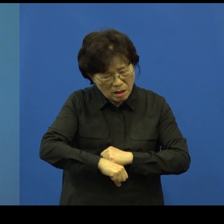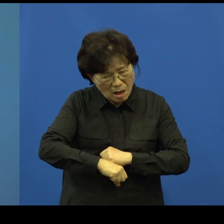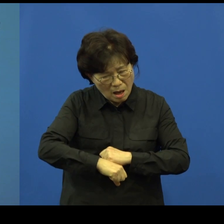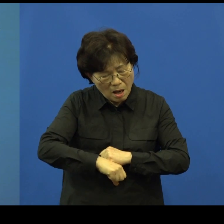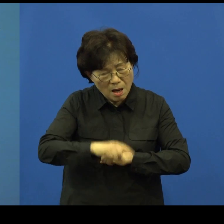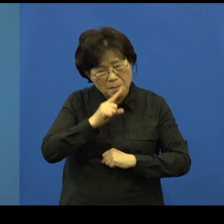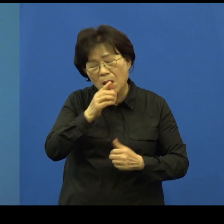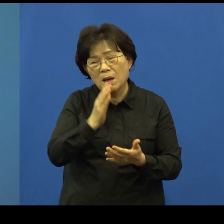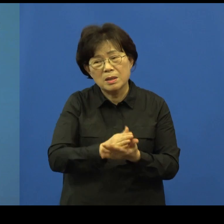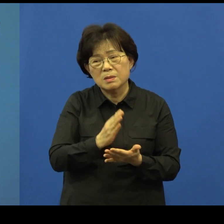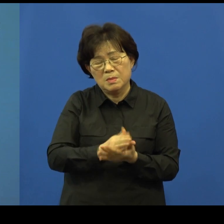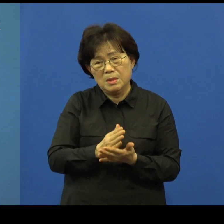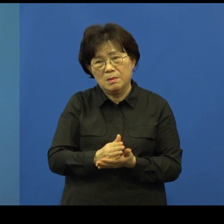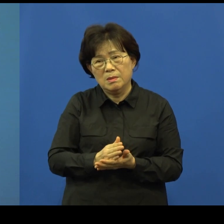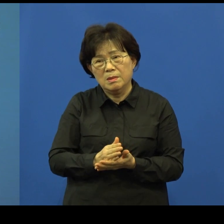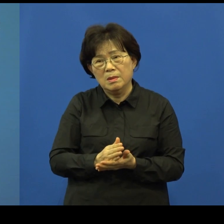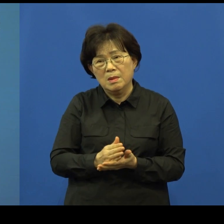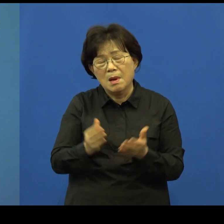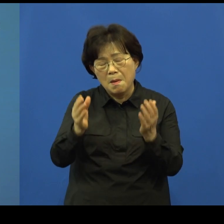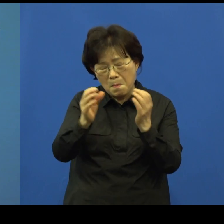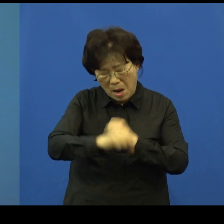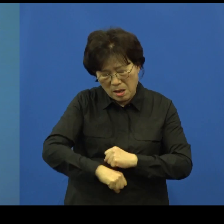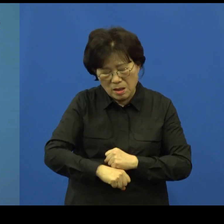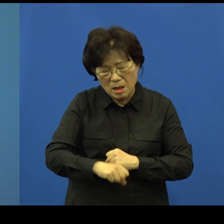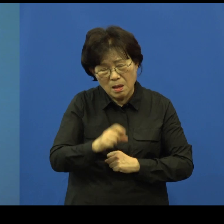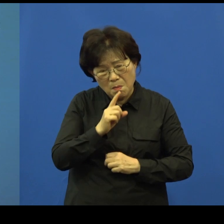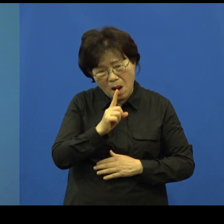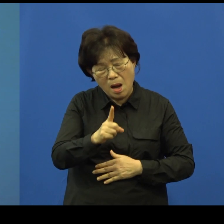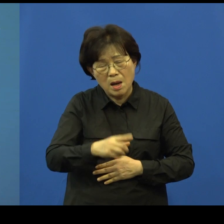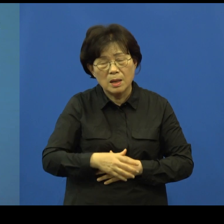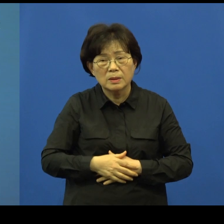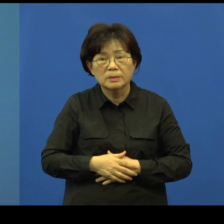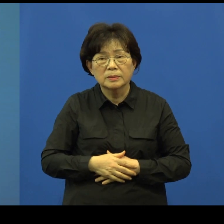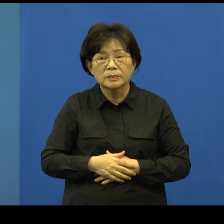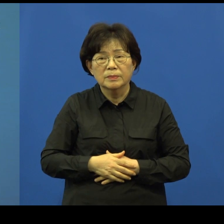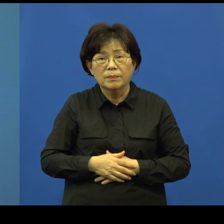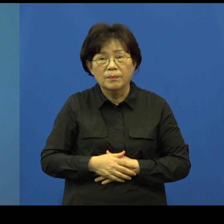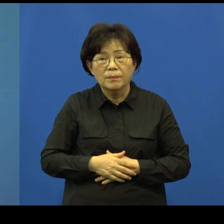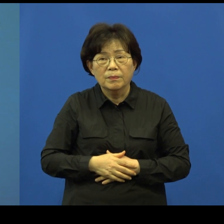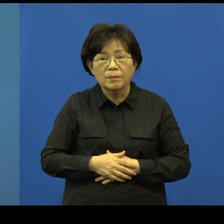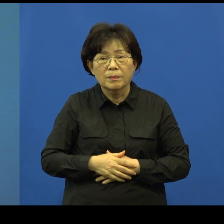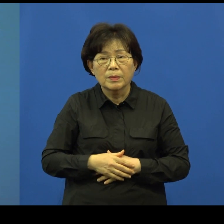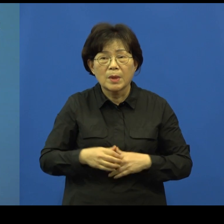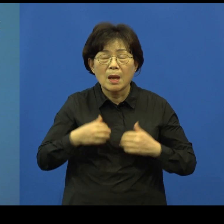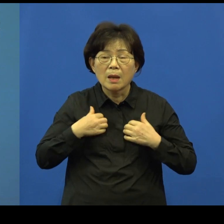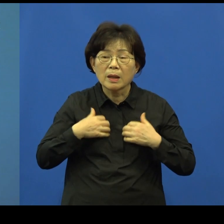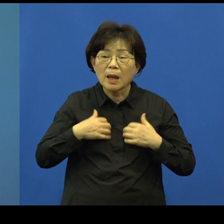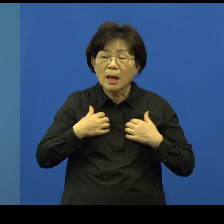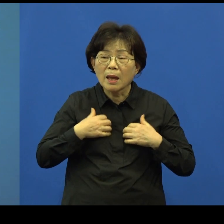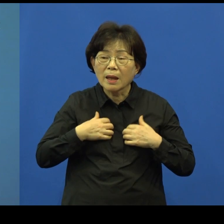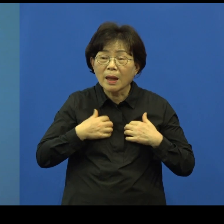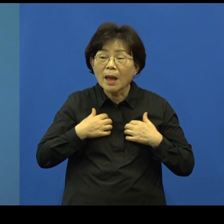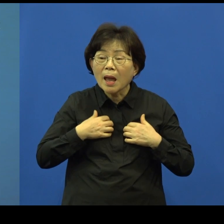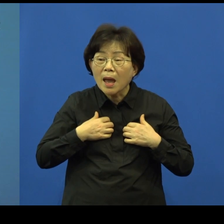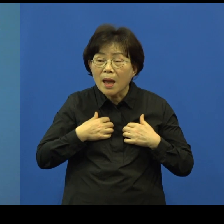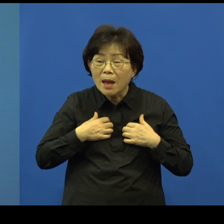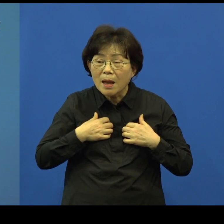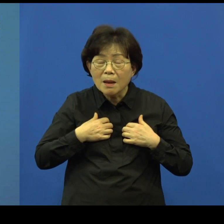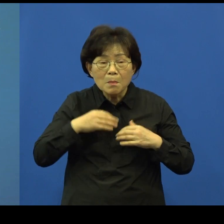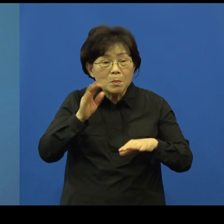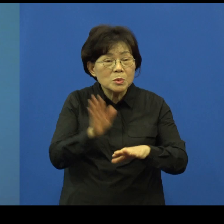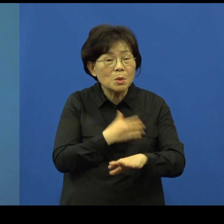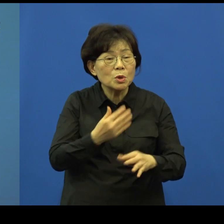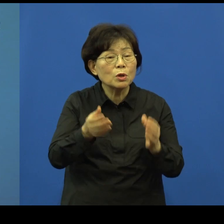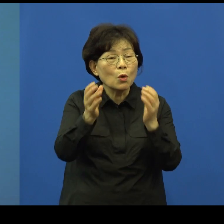우리나라 사람들이 그럼 망했다 소리를 잘하대요. 뭐 게임하고 잘못했는데 망했다 그러대요.